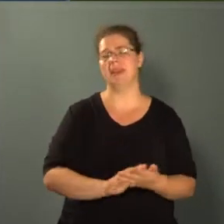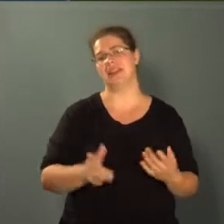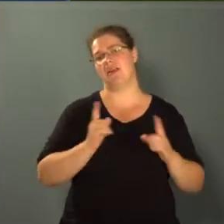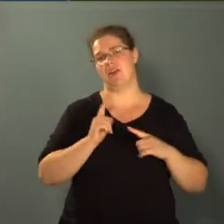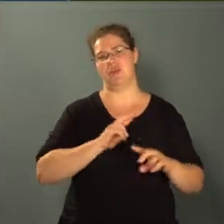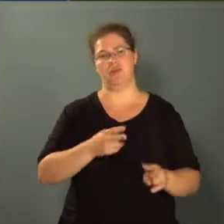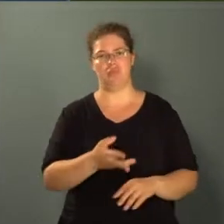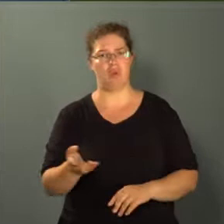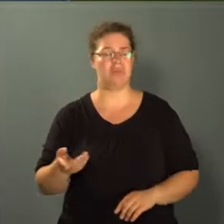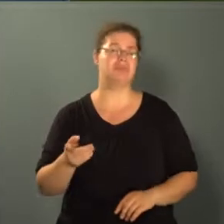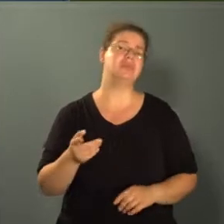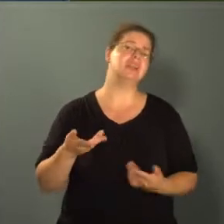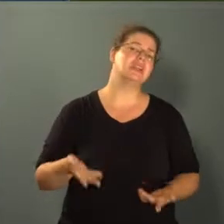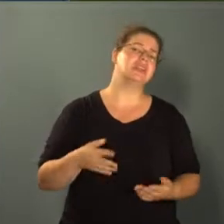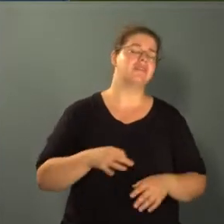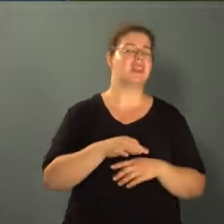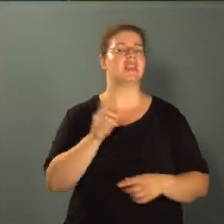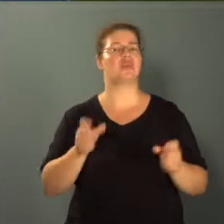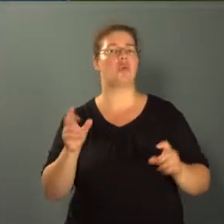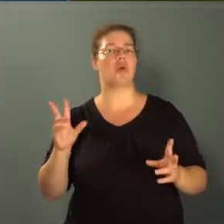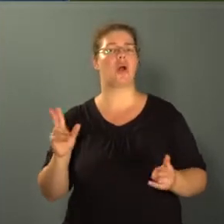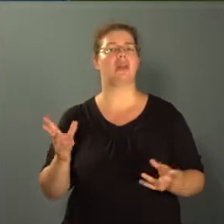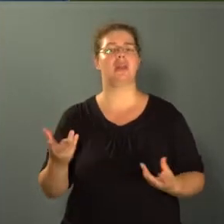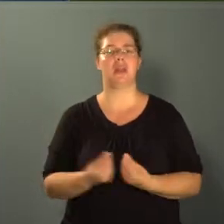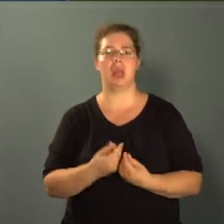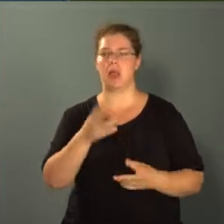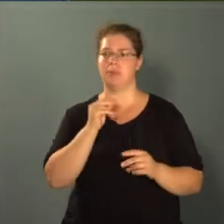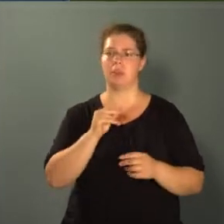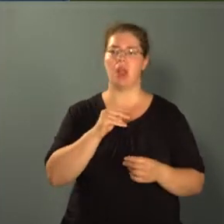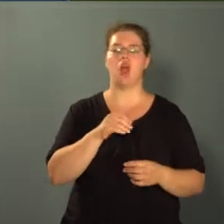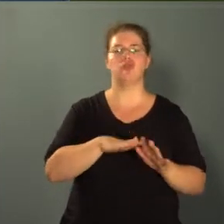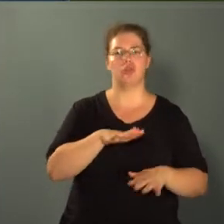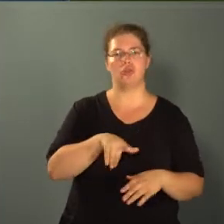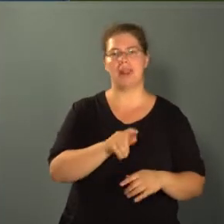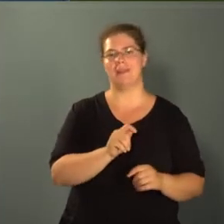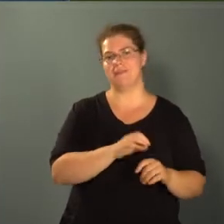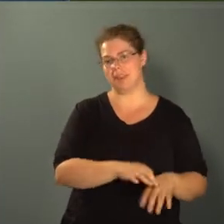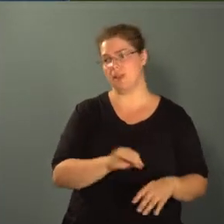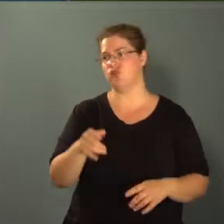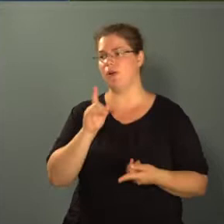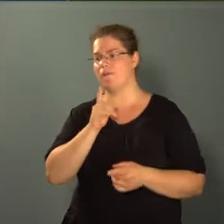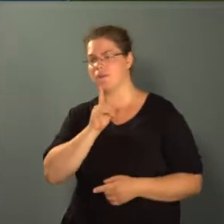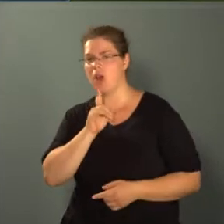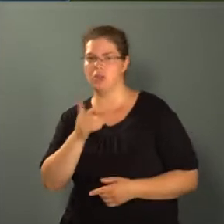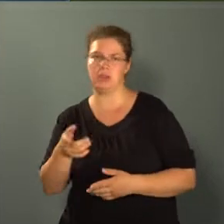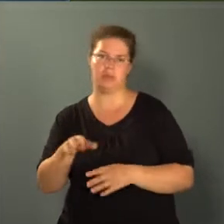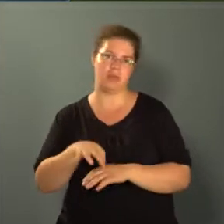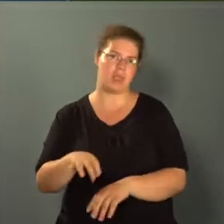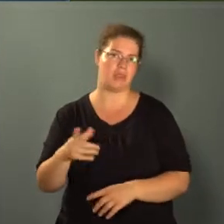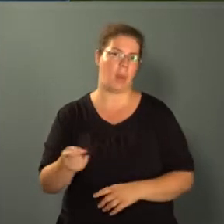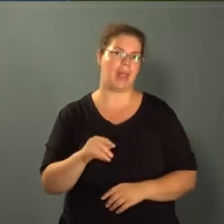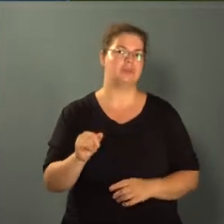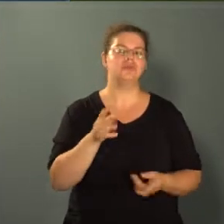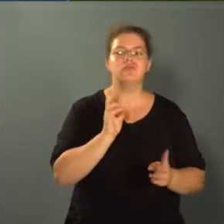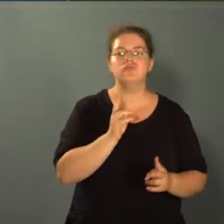vannak? Ugyebár a vezetőkkel, akikkel beszéltünk itt, a sori vezetőkkel és a fradi vezetőkkel, tehát itt a legfontosabb az,